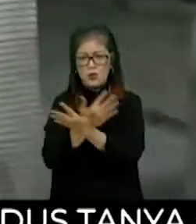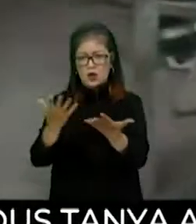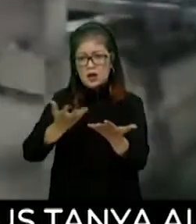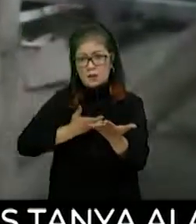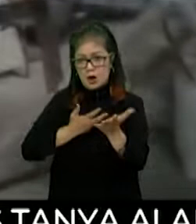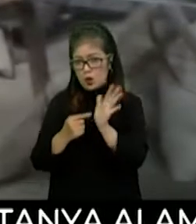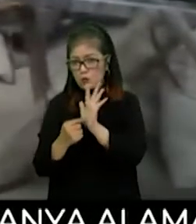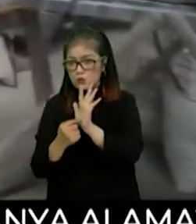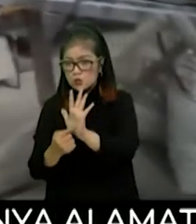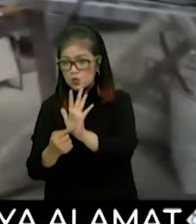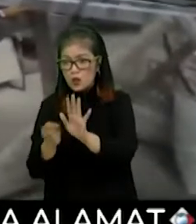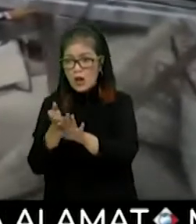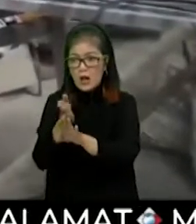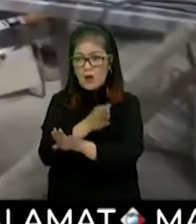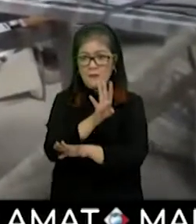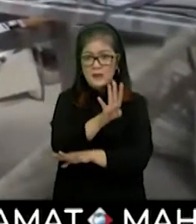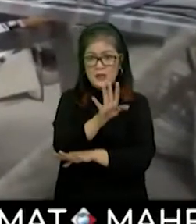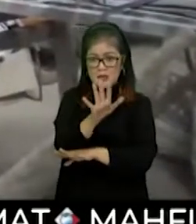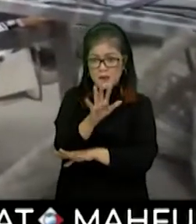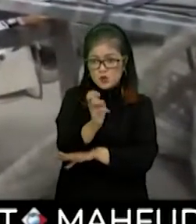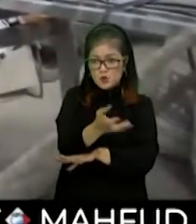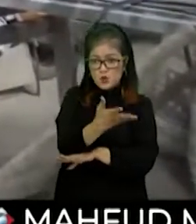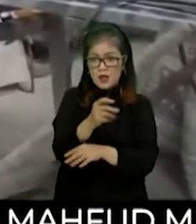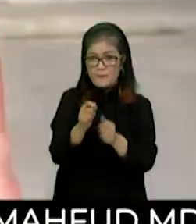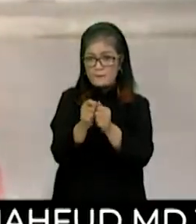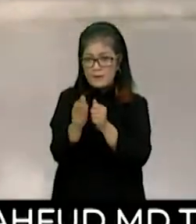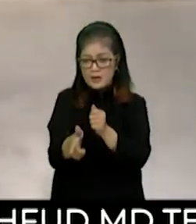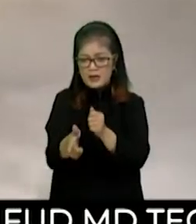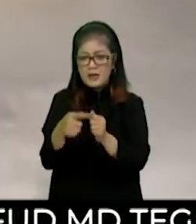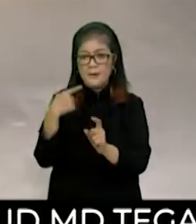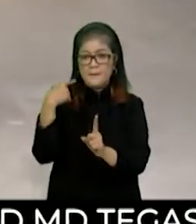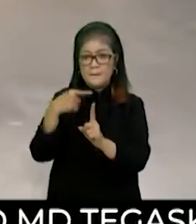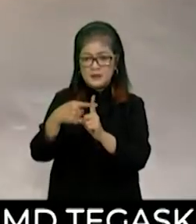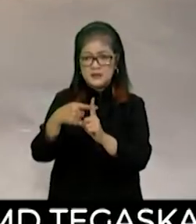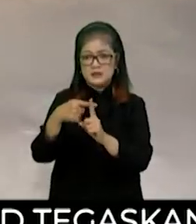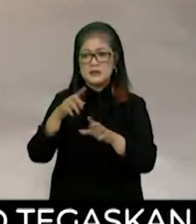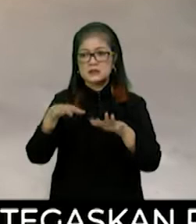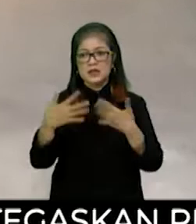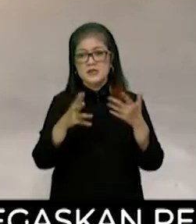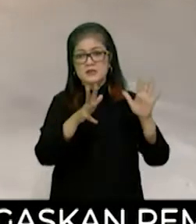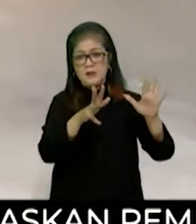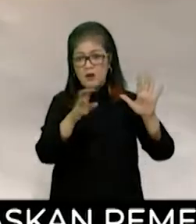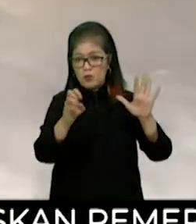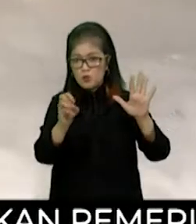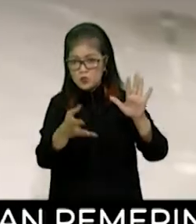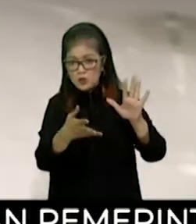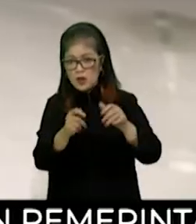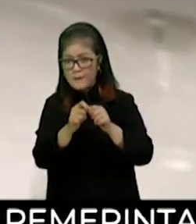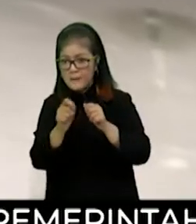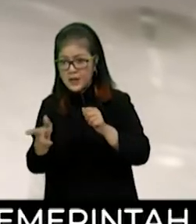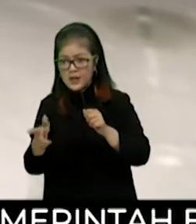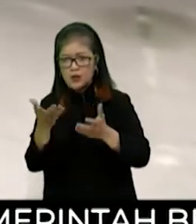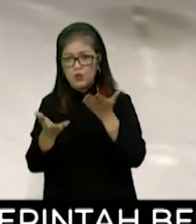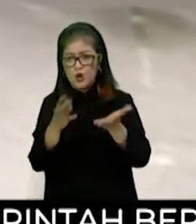modal 45 juta hingga 900 juta rupiah. Kepada para investor yang bergabung, Ede menjanjikan keuntungan